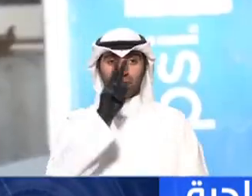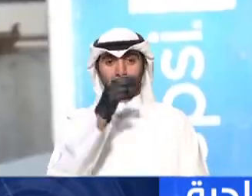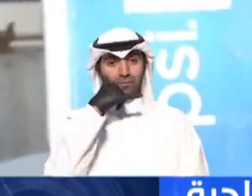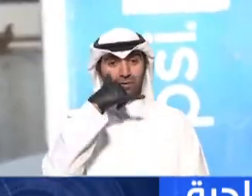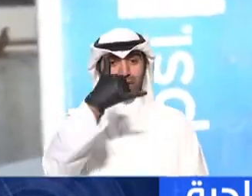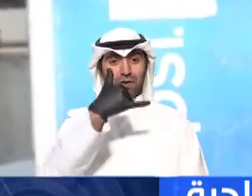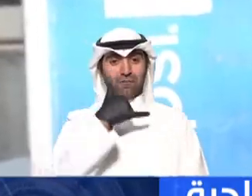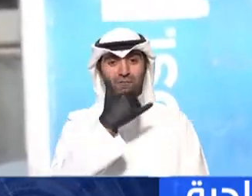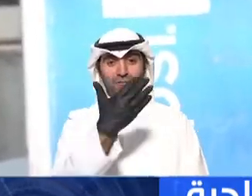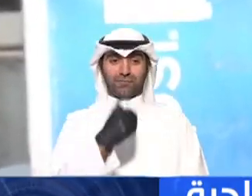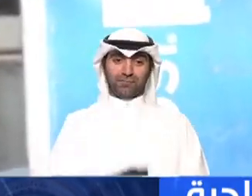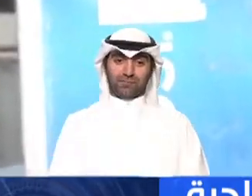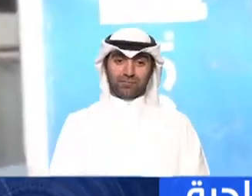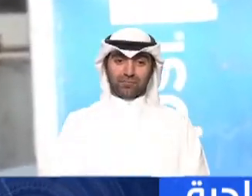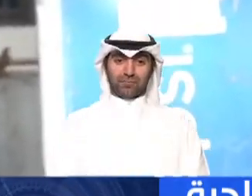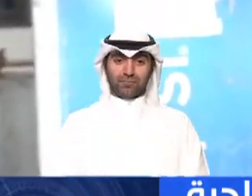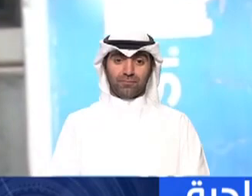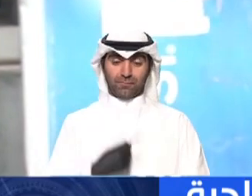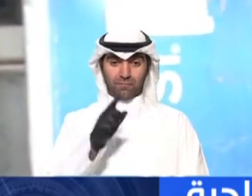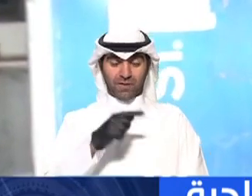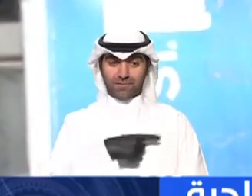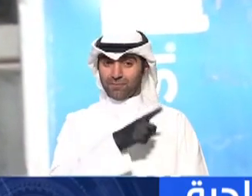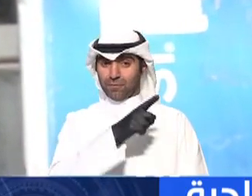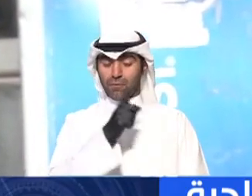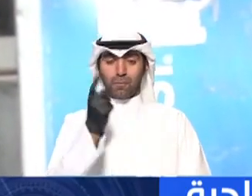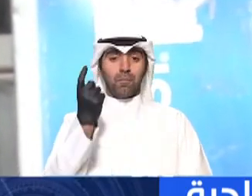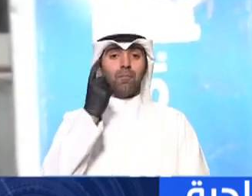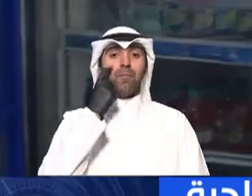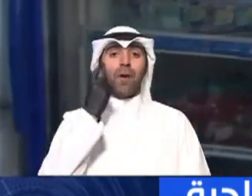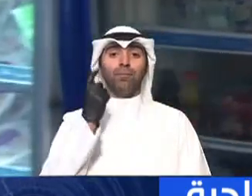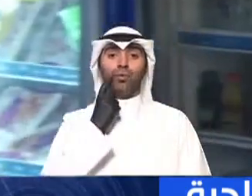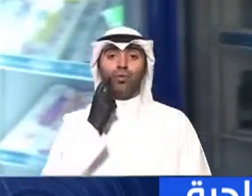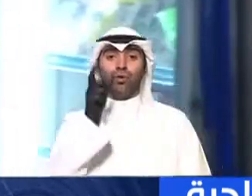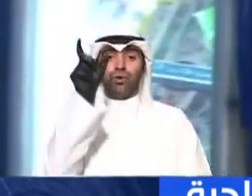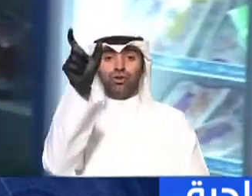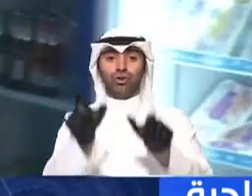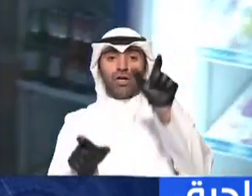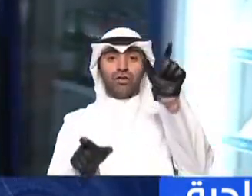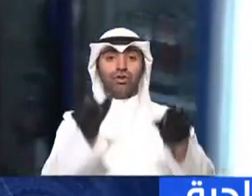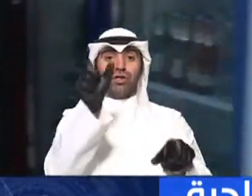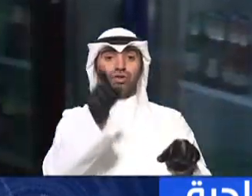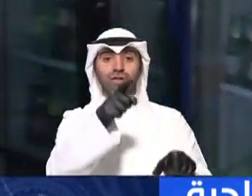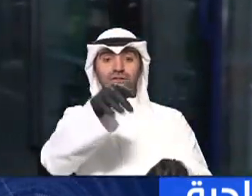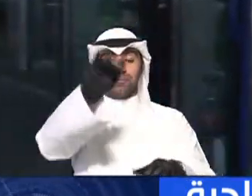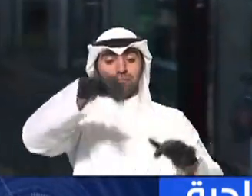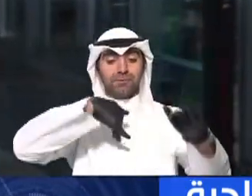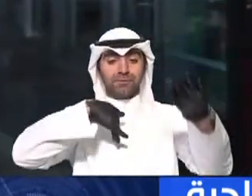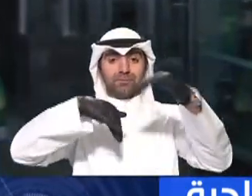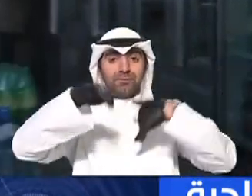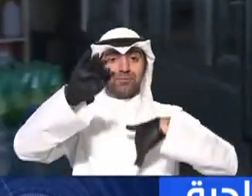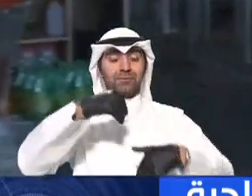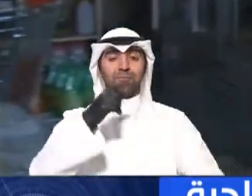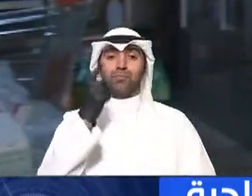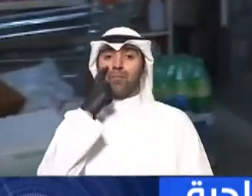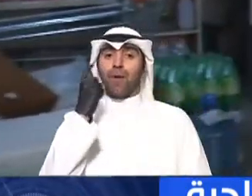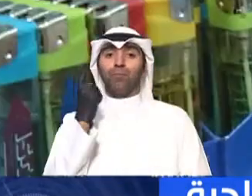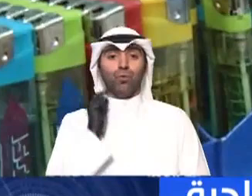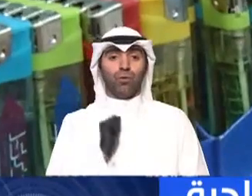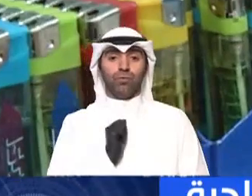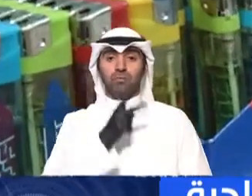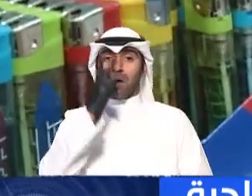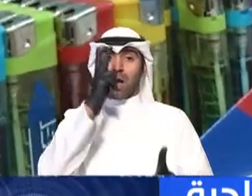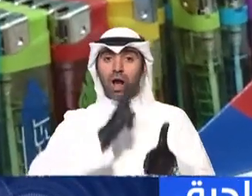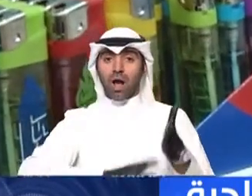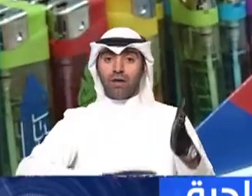منع أي شخص من الشراء المباشر من داخل البقالة. هذه الخطوة أكثر أمانا في ظل انتشار الوباء. لا،